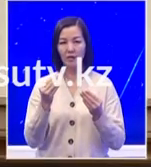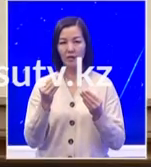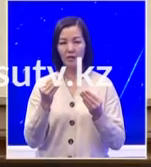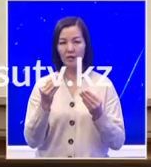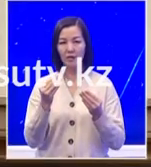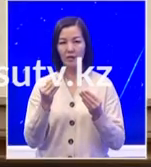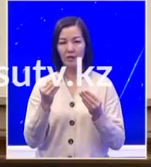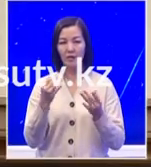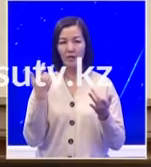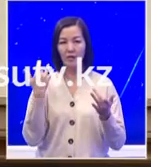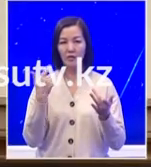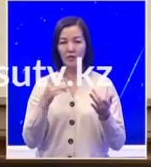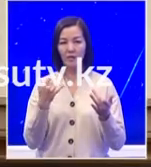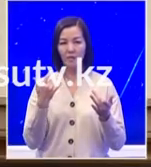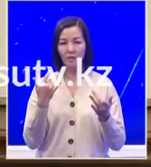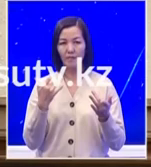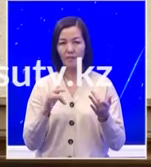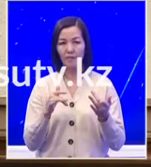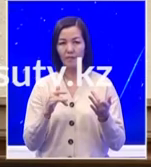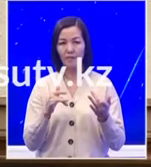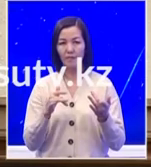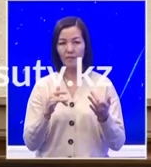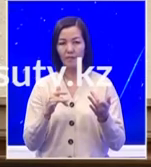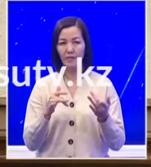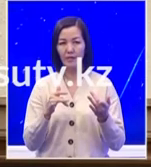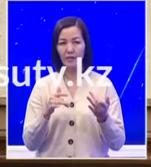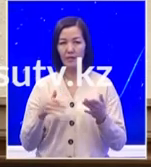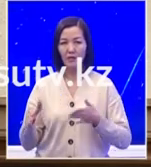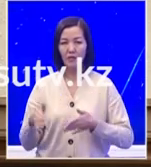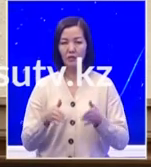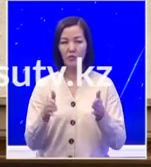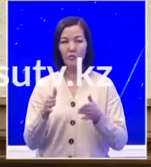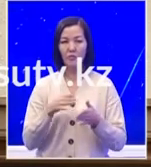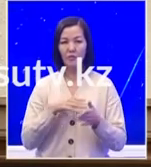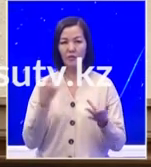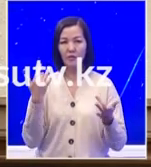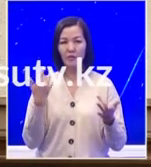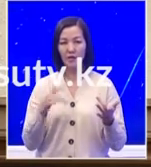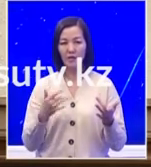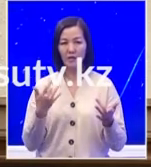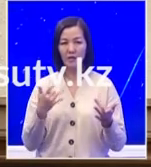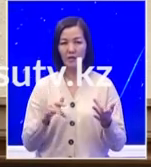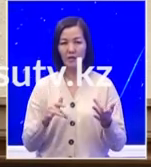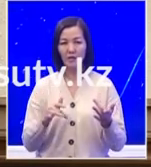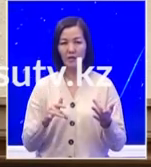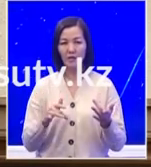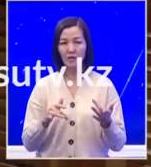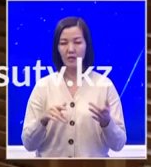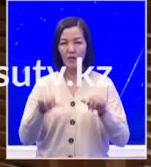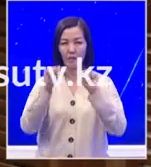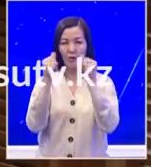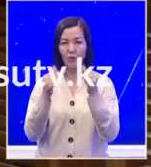айтамын. Жамбыл маған, ну я пастарым Жамбыл, Жамбыл деп қоймаймын, я Тарас. Жамбыл маған өте